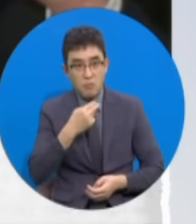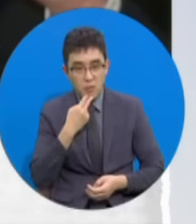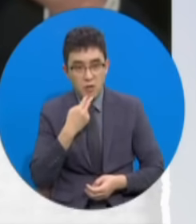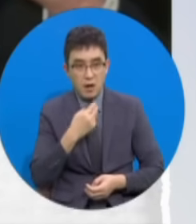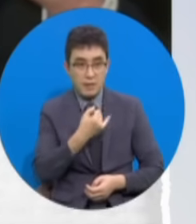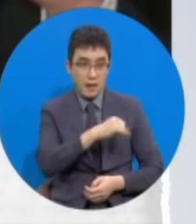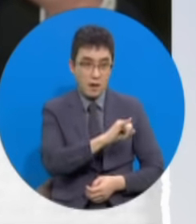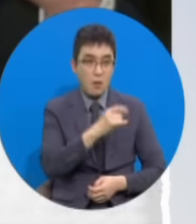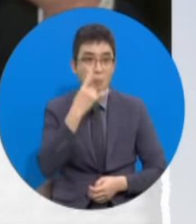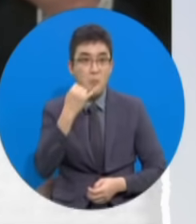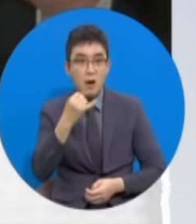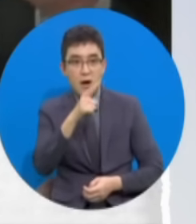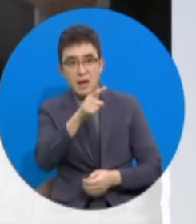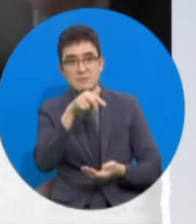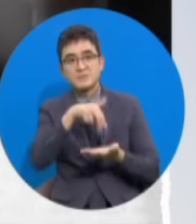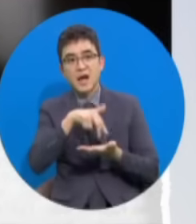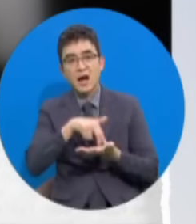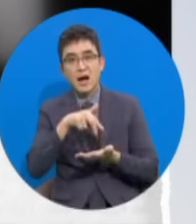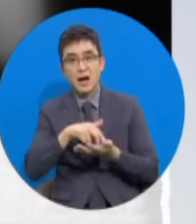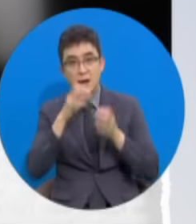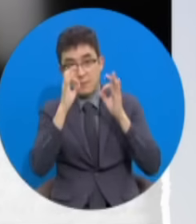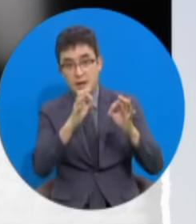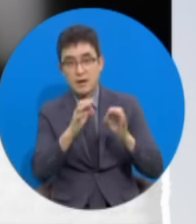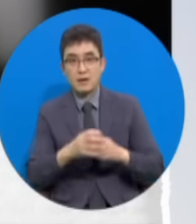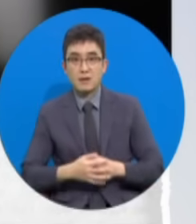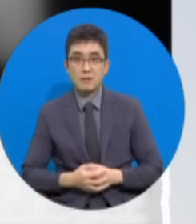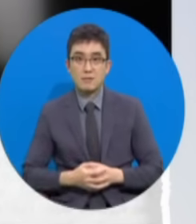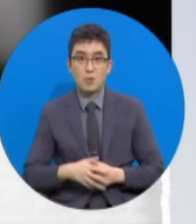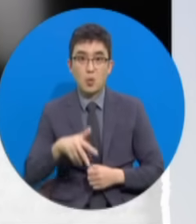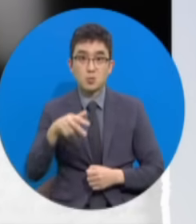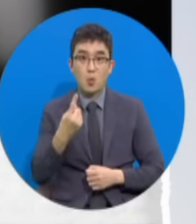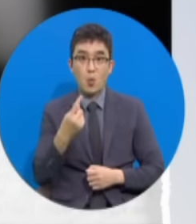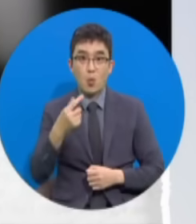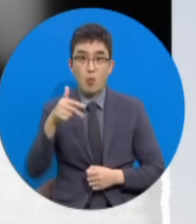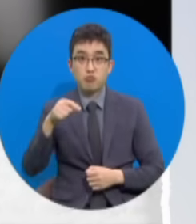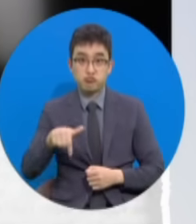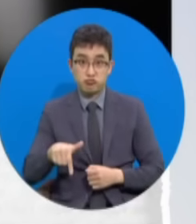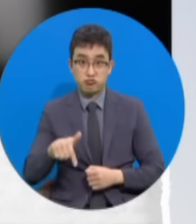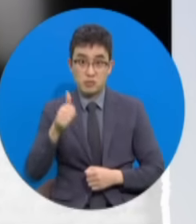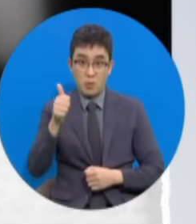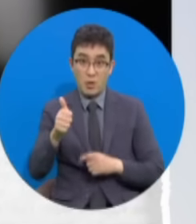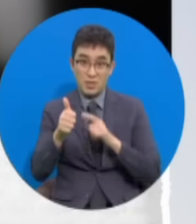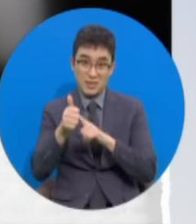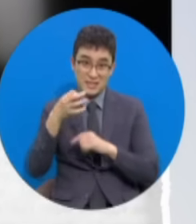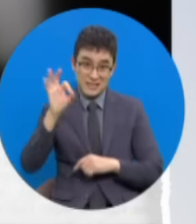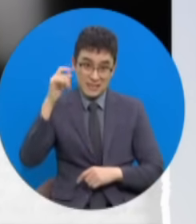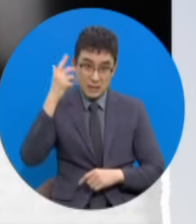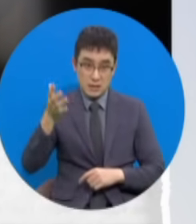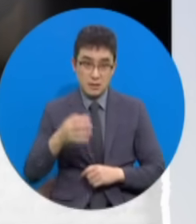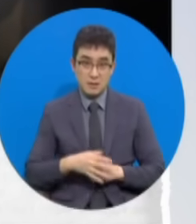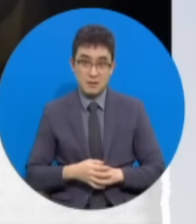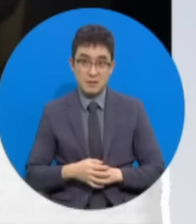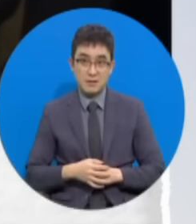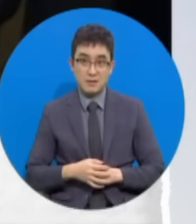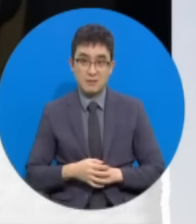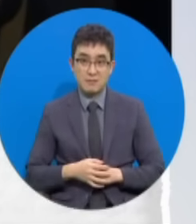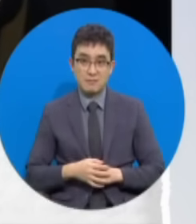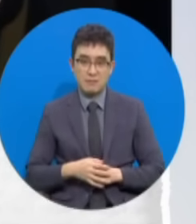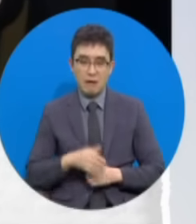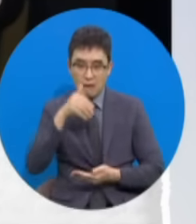듣고. 그렇죠. 그냥 부모 입장 들었는데 조 전 장관이 과연 이거 인정할 수 있겠어요? 정경심 교수가